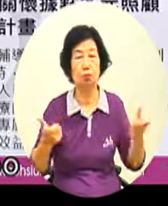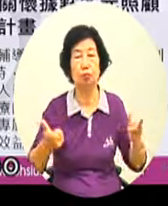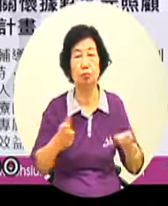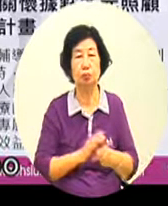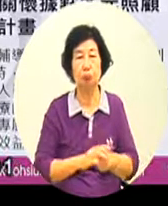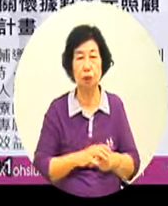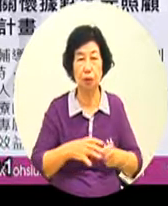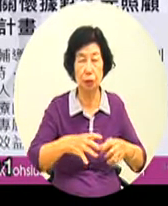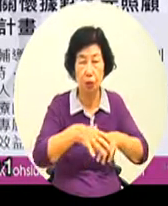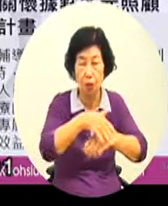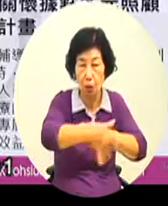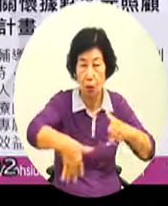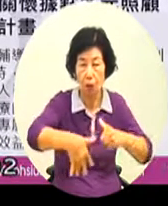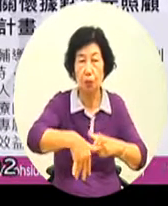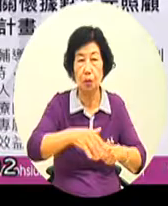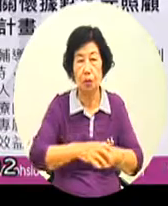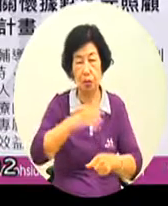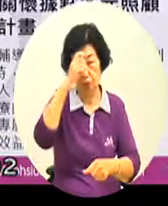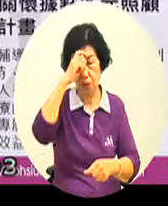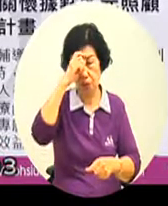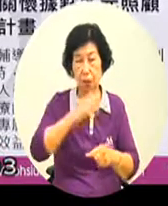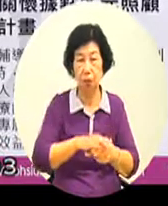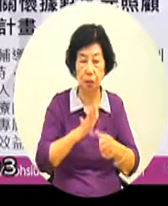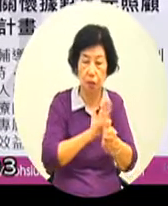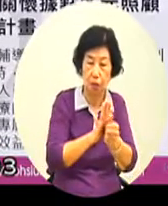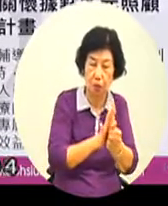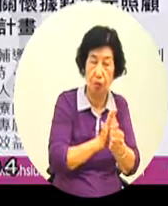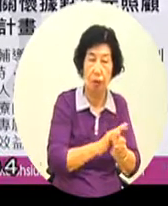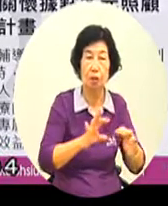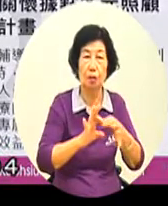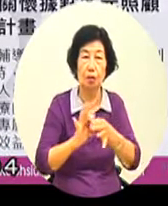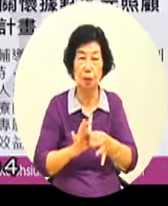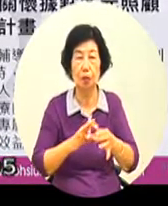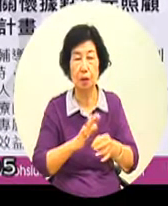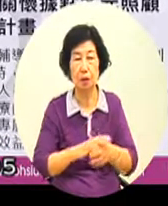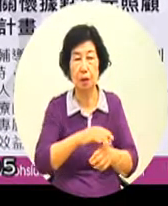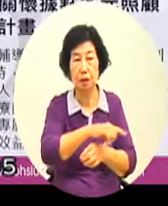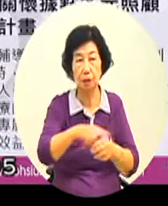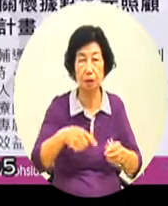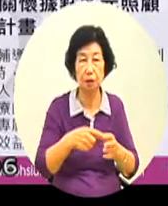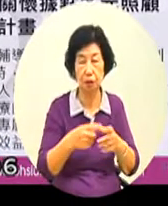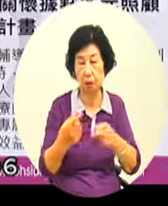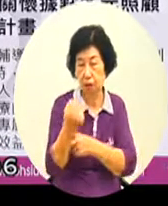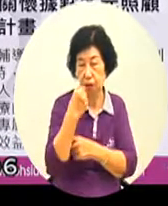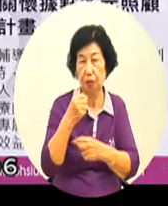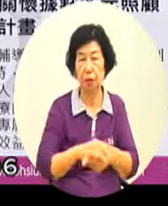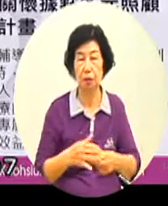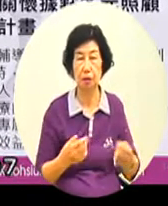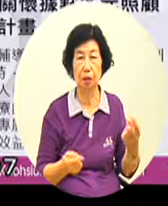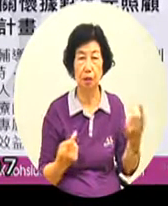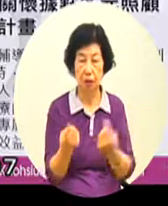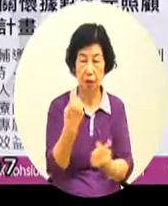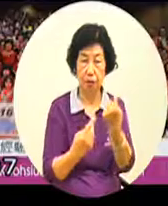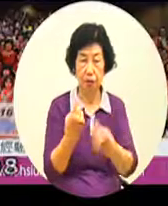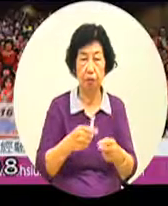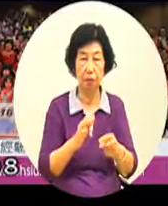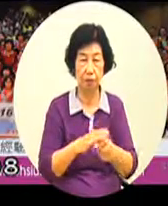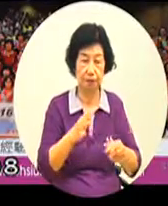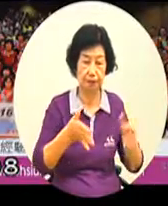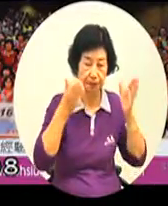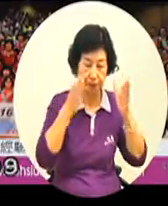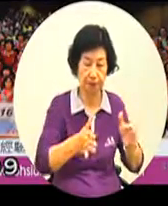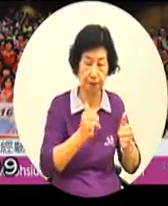希望我们在地的一些服务关怀据点可以有更多民间的力量可以参与。那目前针对民间团体